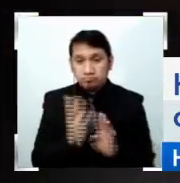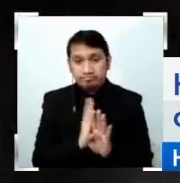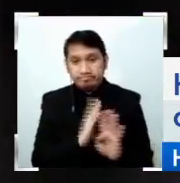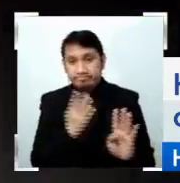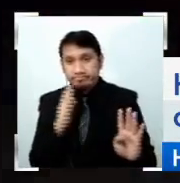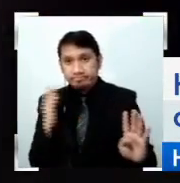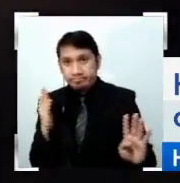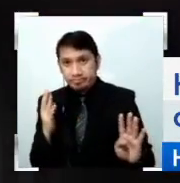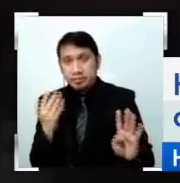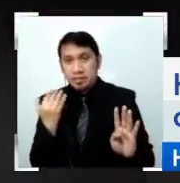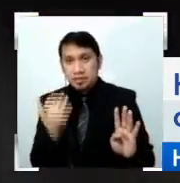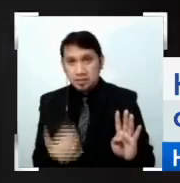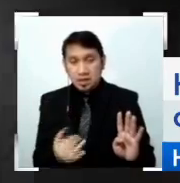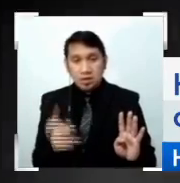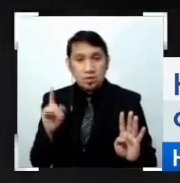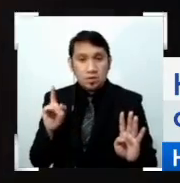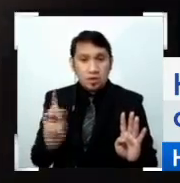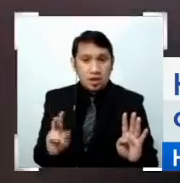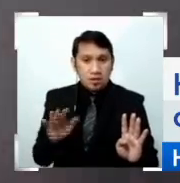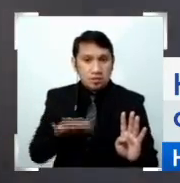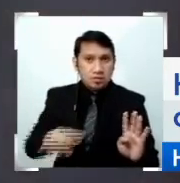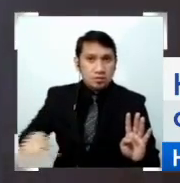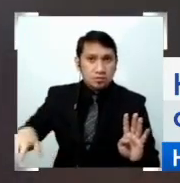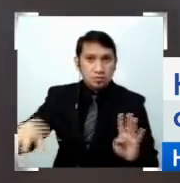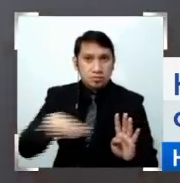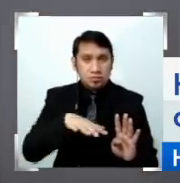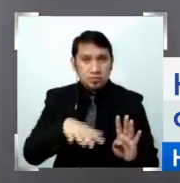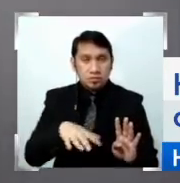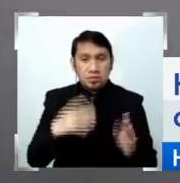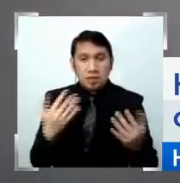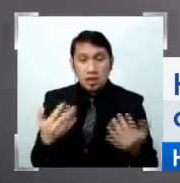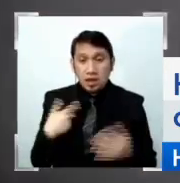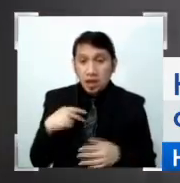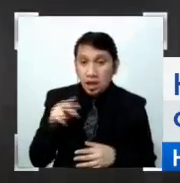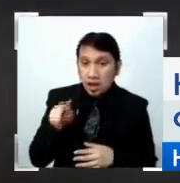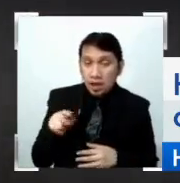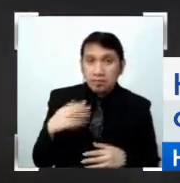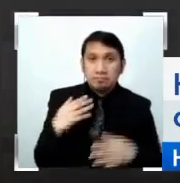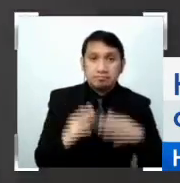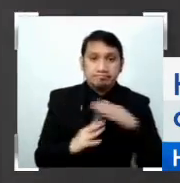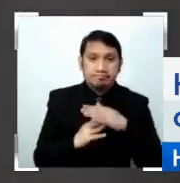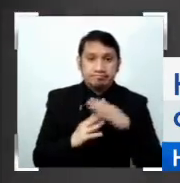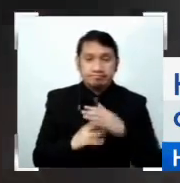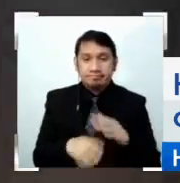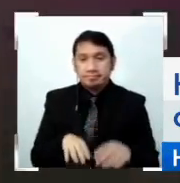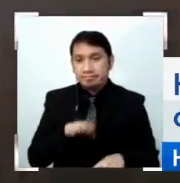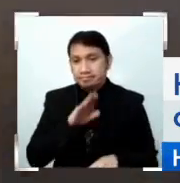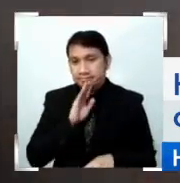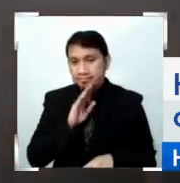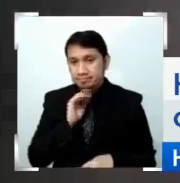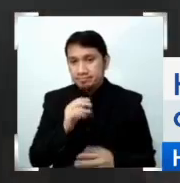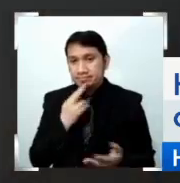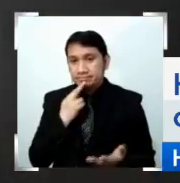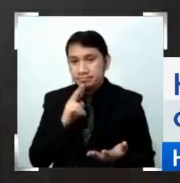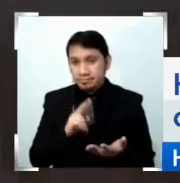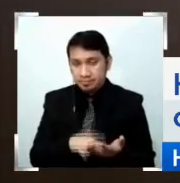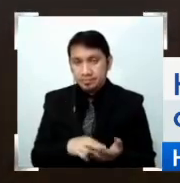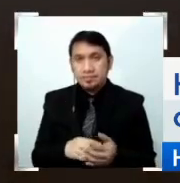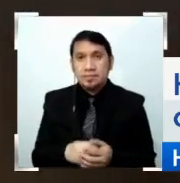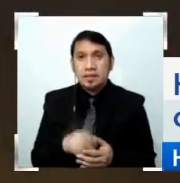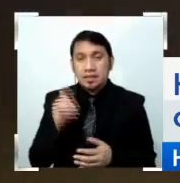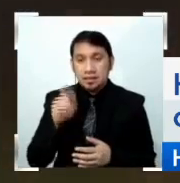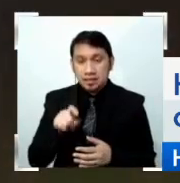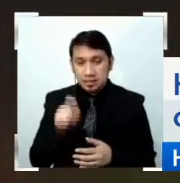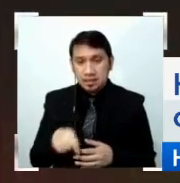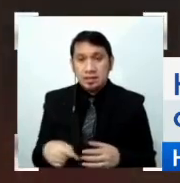sinakop ang kalahati ng isang footbridge. May mga inabutan ng cut-off kaya bigo magparehistro. Ayon sa konsulado, kinailangan na nila